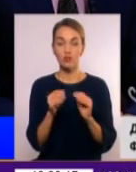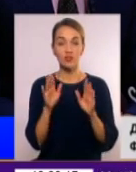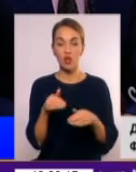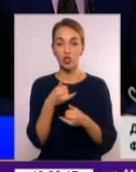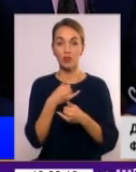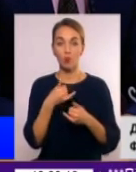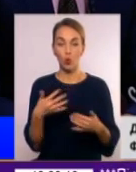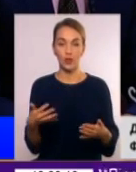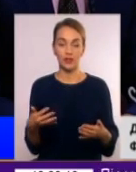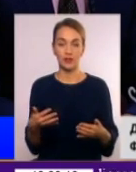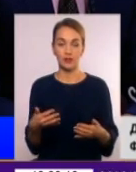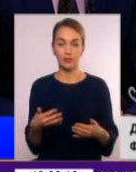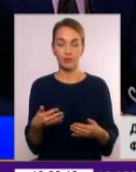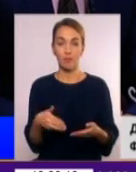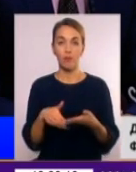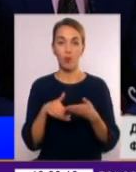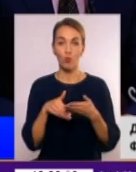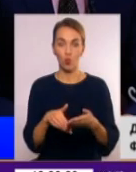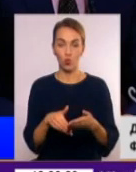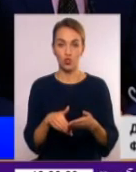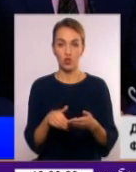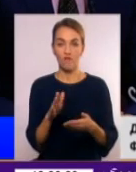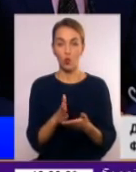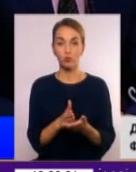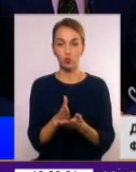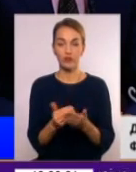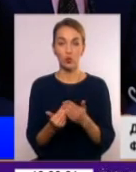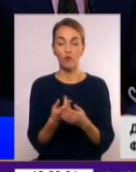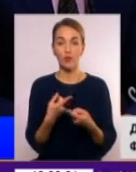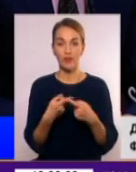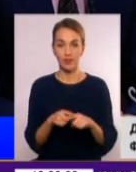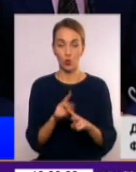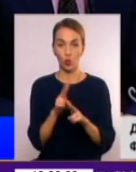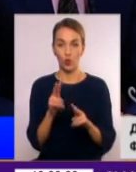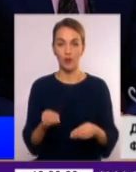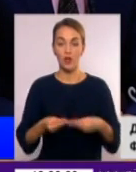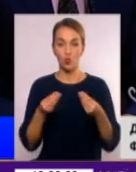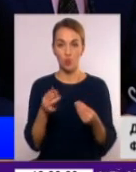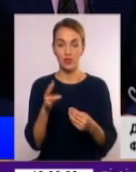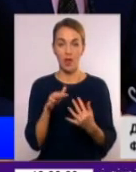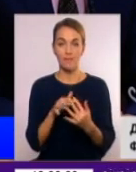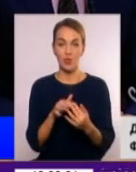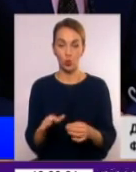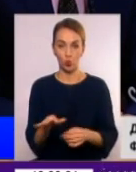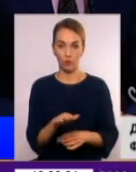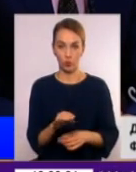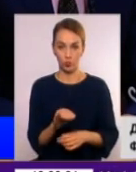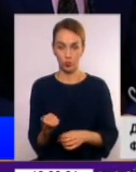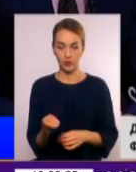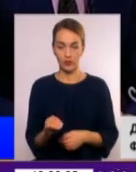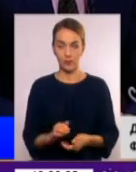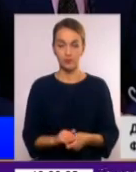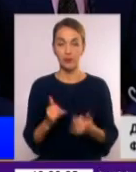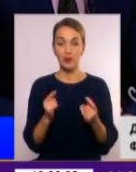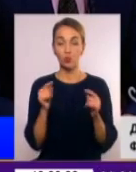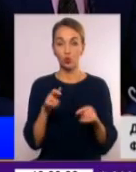могли помочь в обслуживании новой техники, которая дается на передовую, вот, для